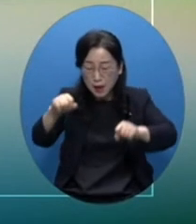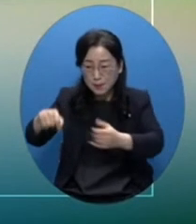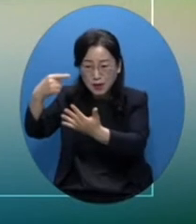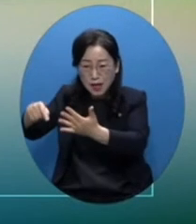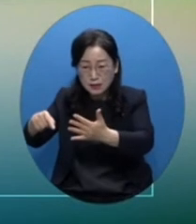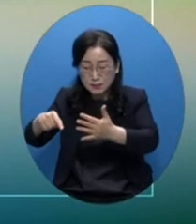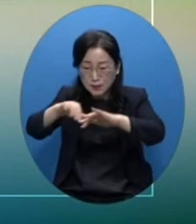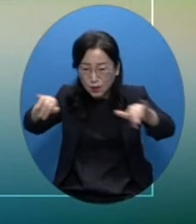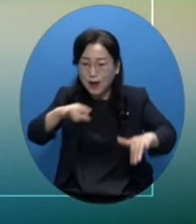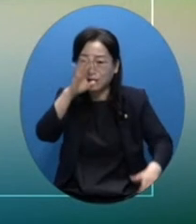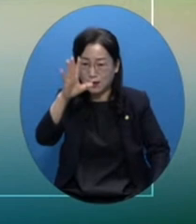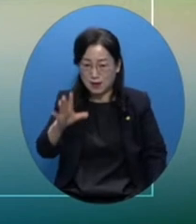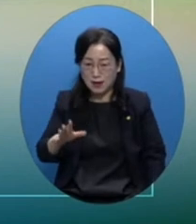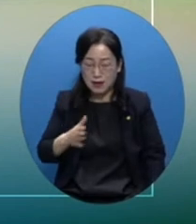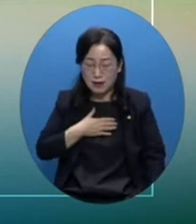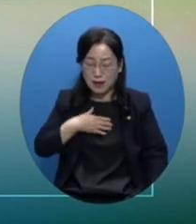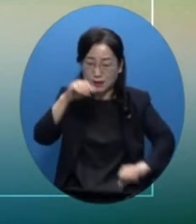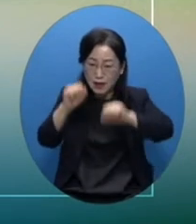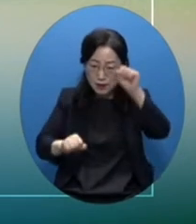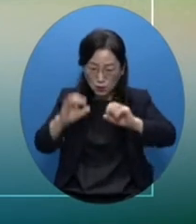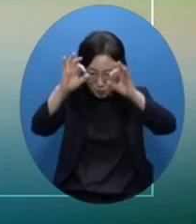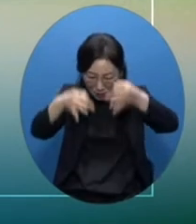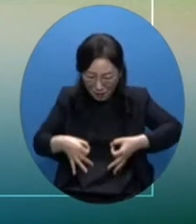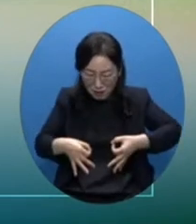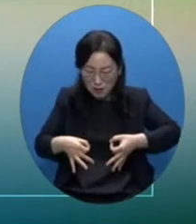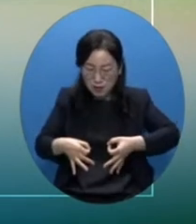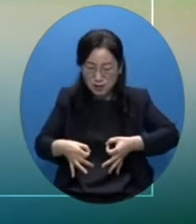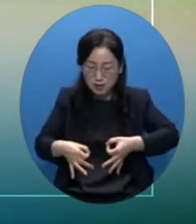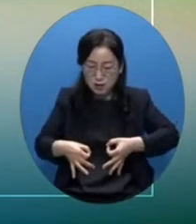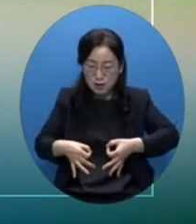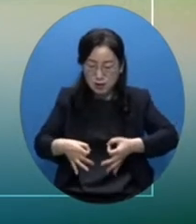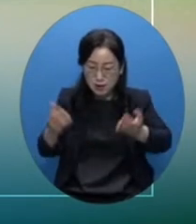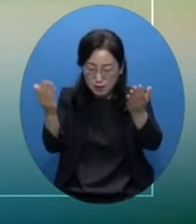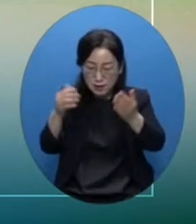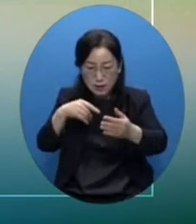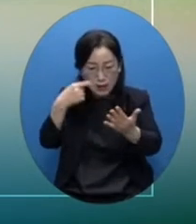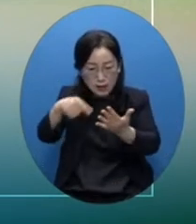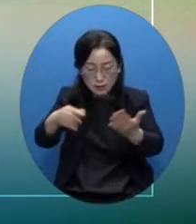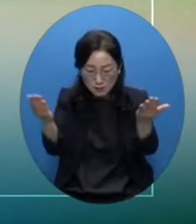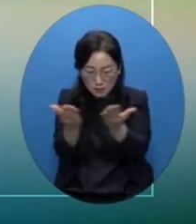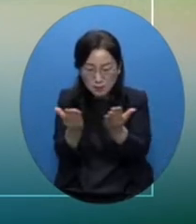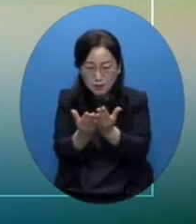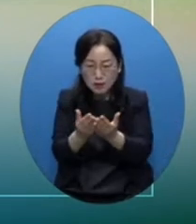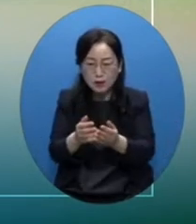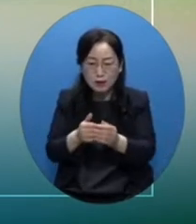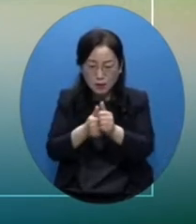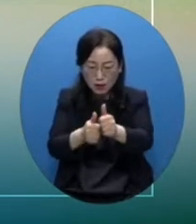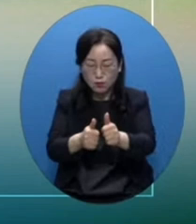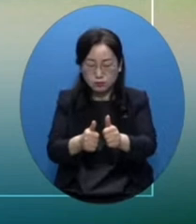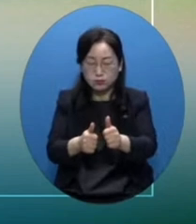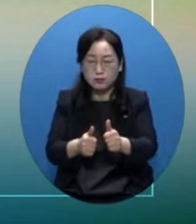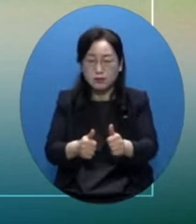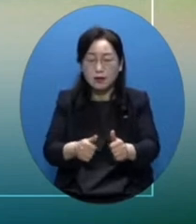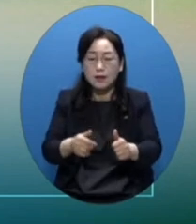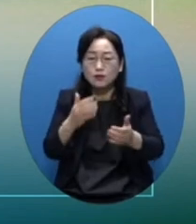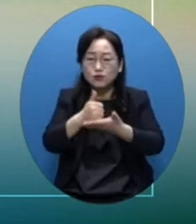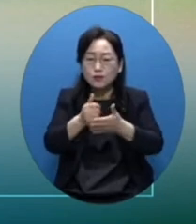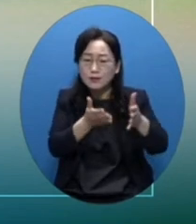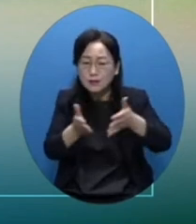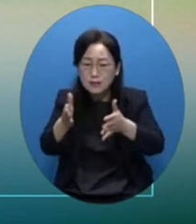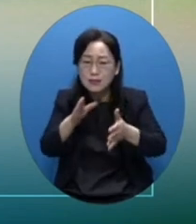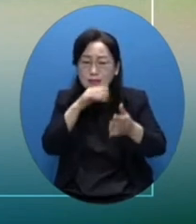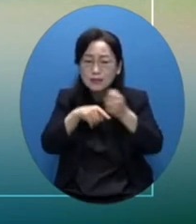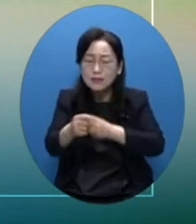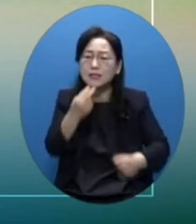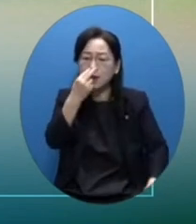되고 늘 나의 행동으로 상대를 가르치기 위해 애써야 한다 주님은 길이오 진리요 생명이신 데